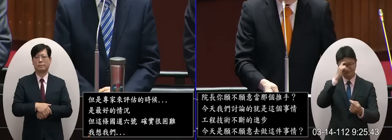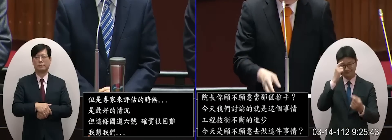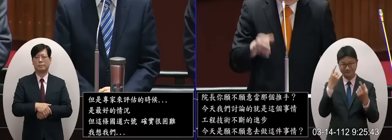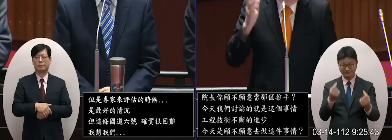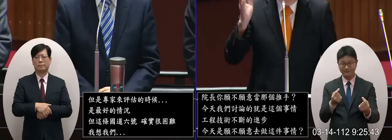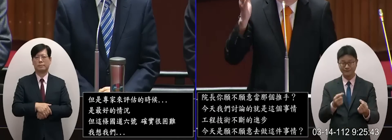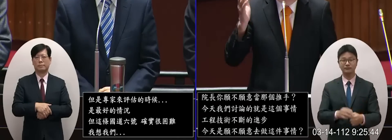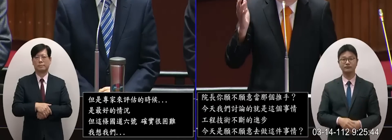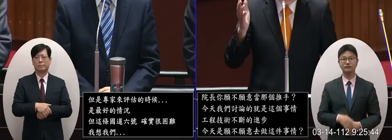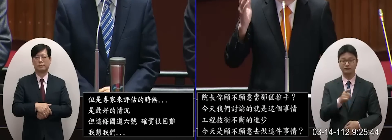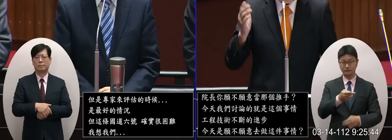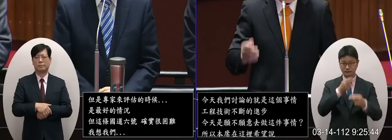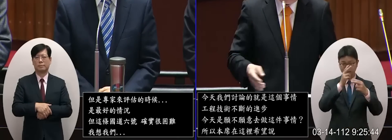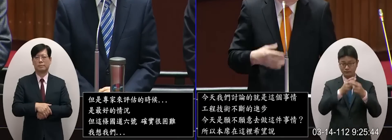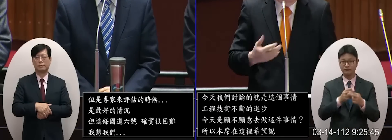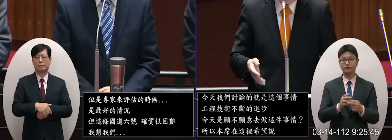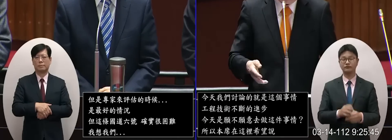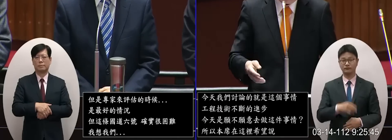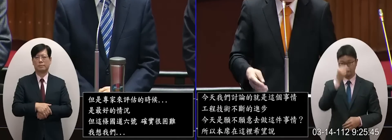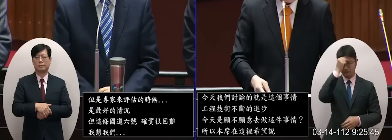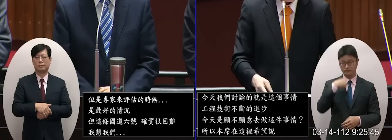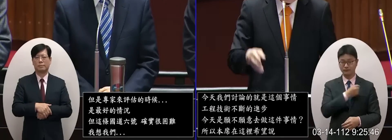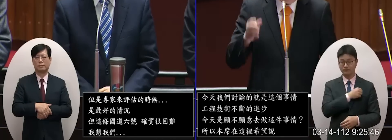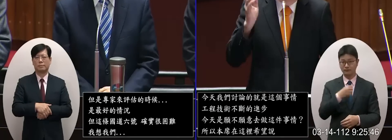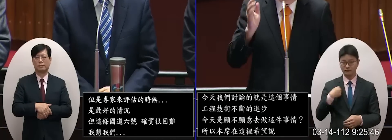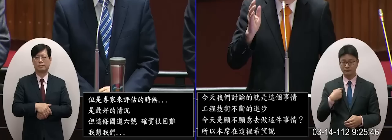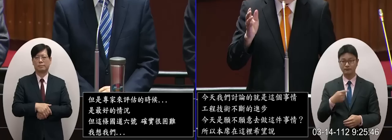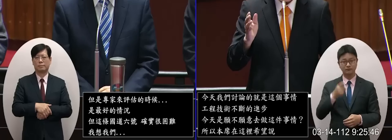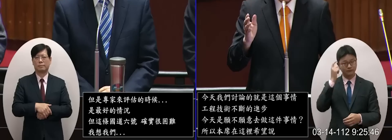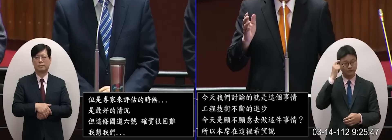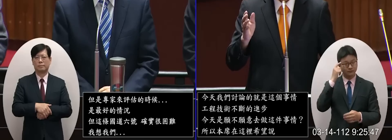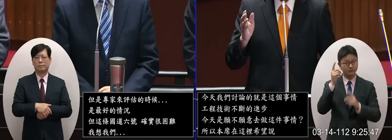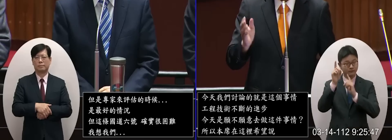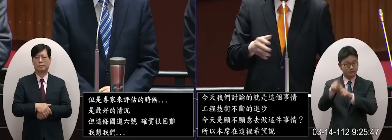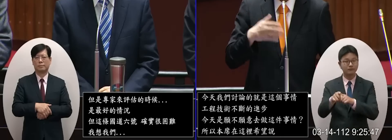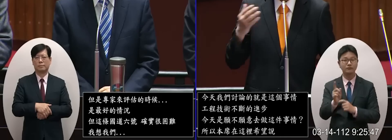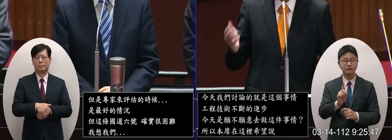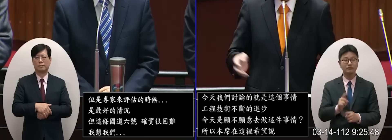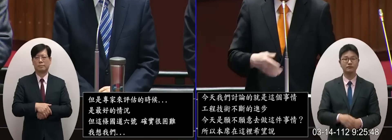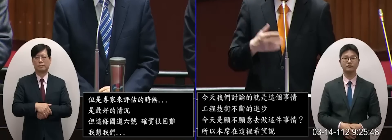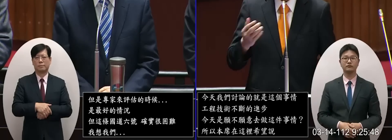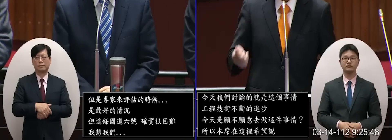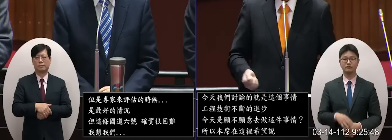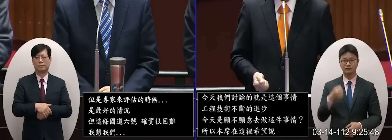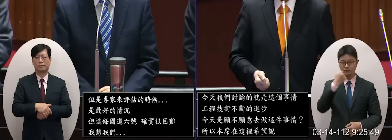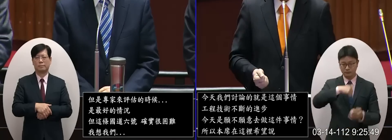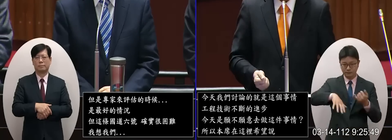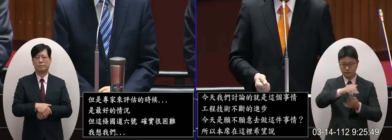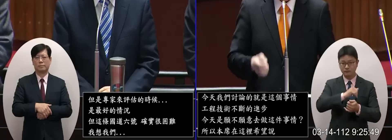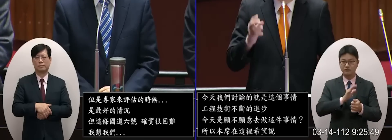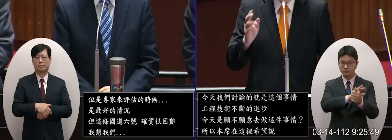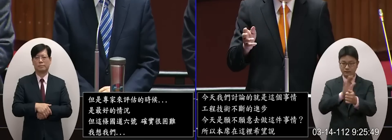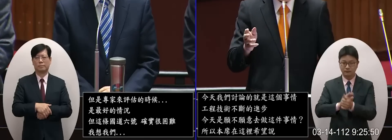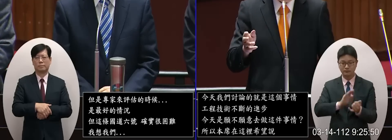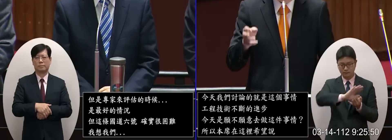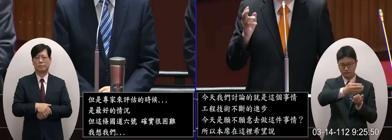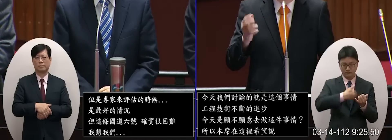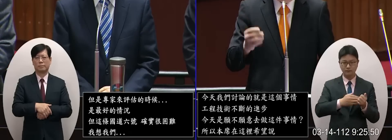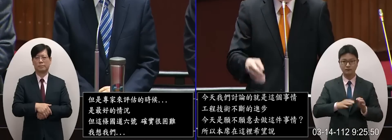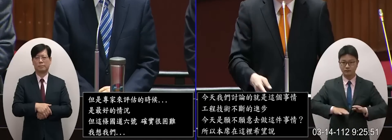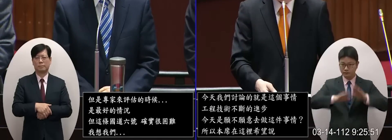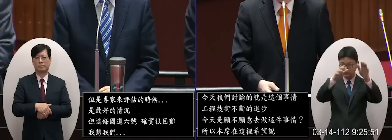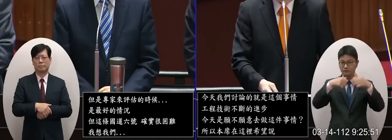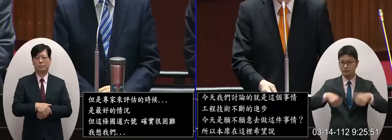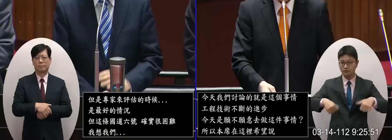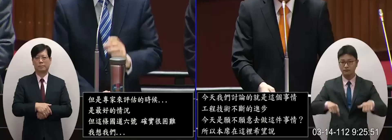以信奉这个天主教的这种传道的精神，能够想想看，让整个台湾能够均衡发展，在你手上